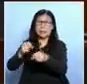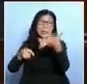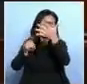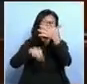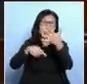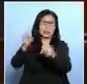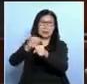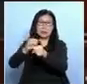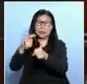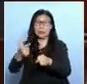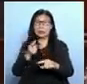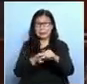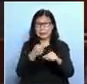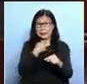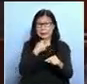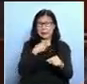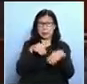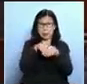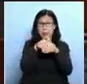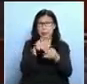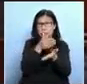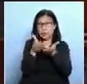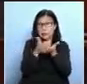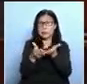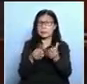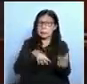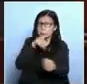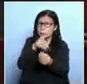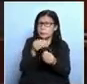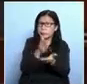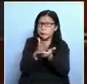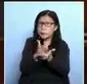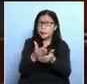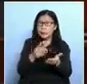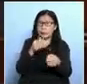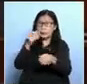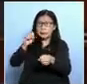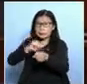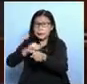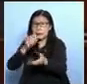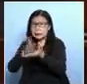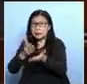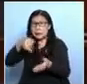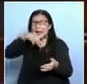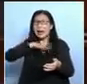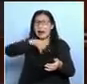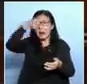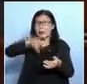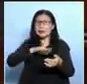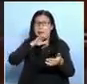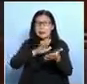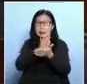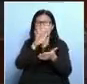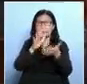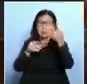千。你起碼俾嗰啲有需要嘅人你嚟申請，我就酌情放一批，放一批，唔使話下一次等五千。嗱，我嘅意